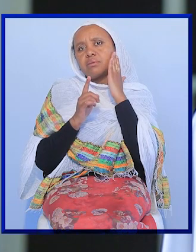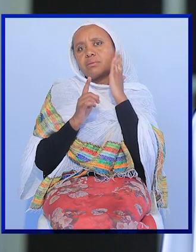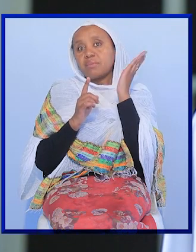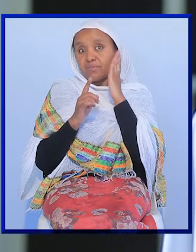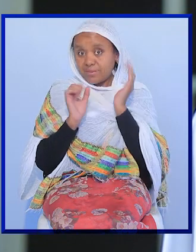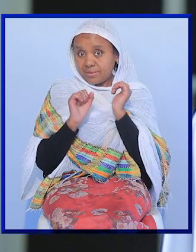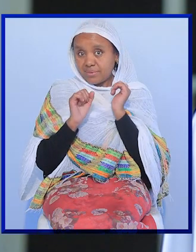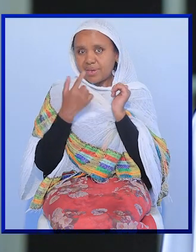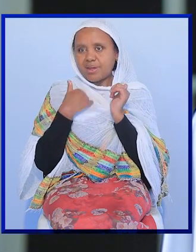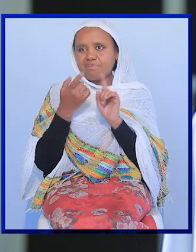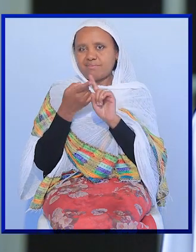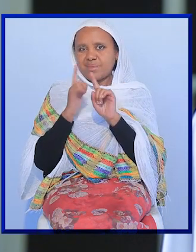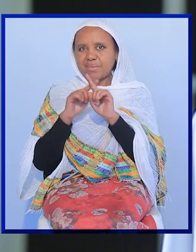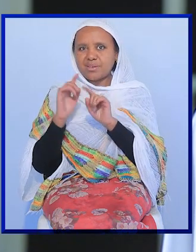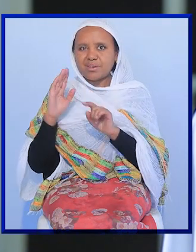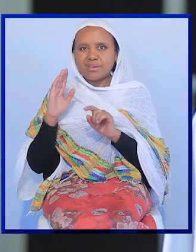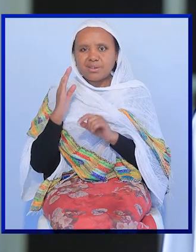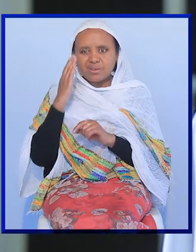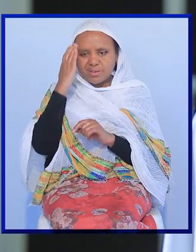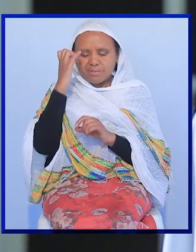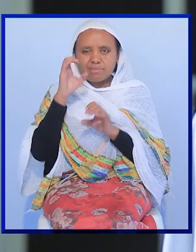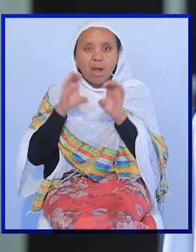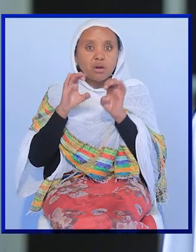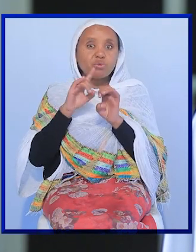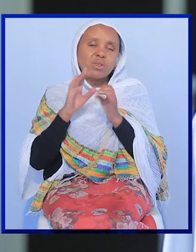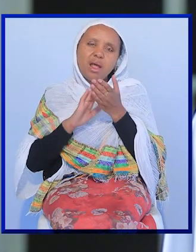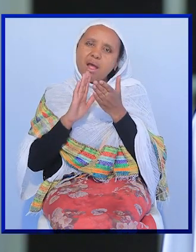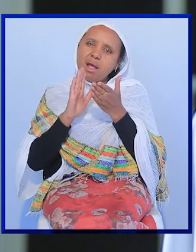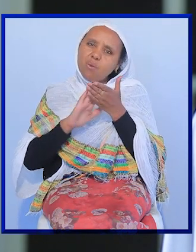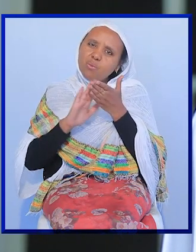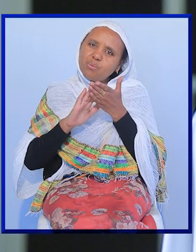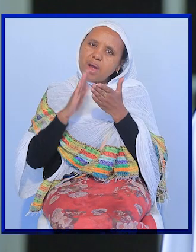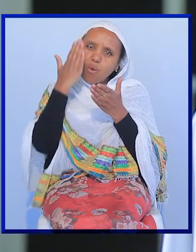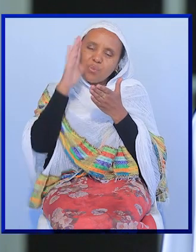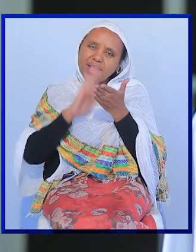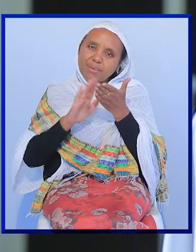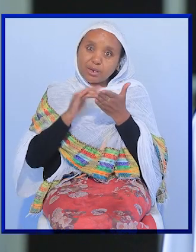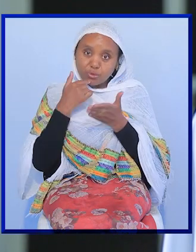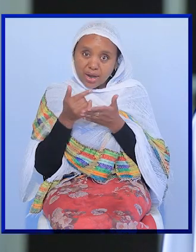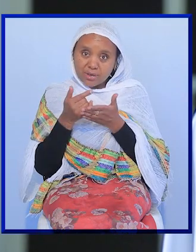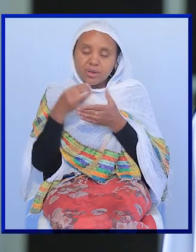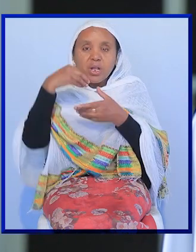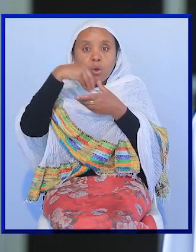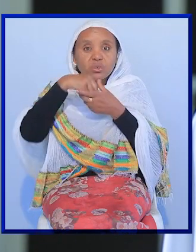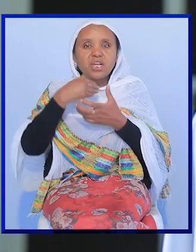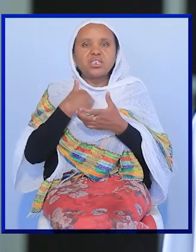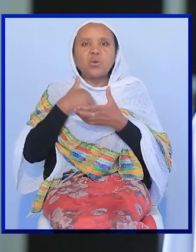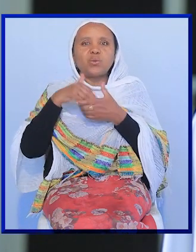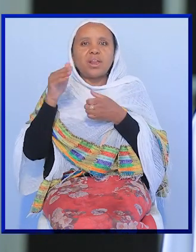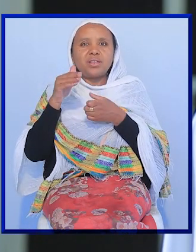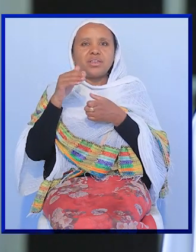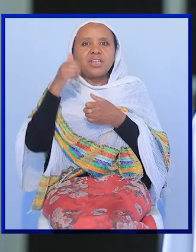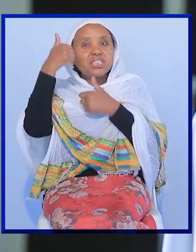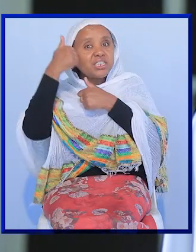አይደል? ነው ወይንስ የሚያደርጉትን አያውቁምና ብለን ቀኛችንን እንሰጣለን? ከውስጣችን ያለው ይወጣል። እስጢፋኖስ